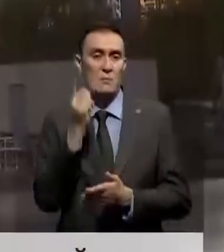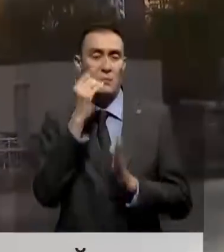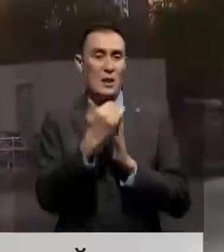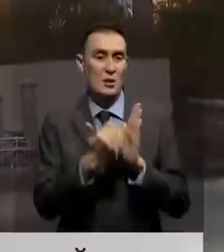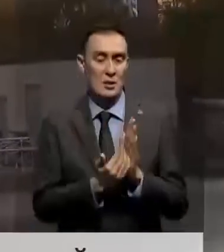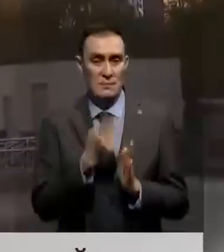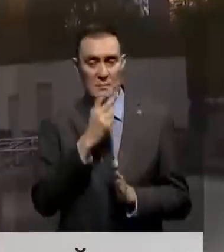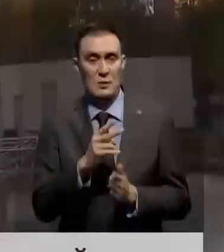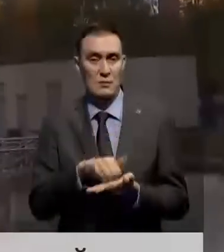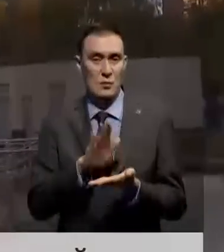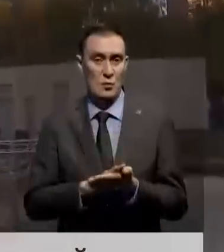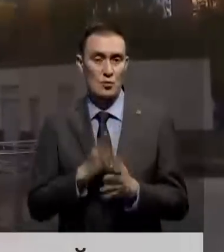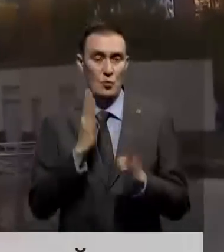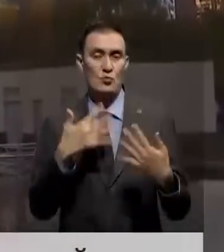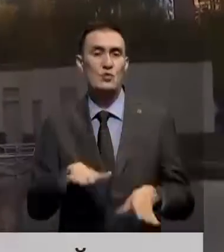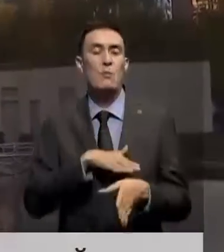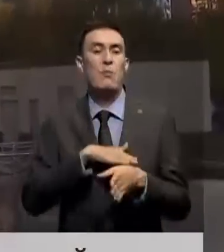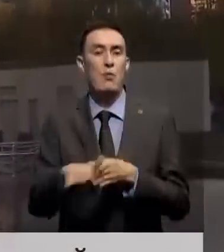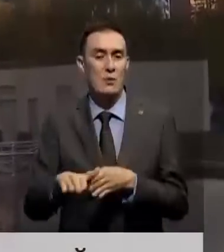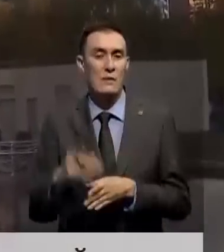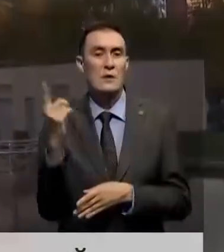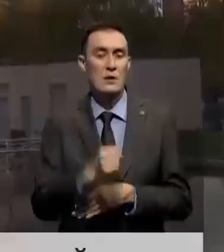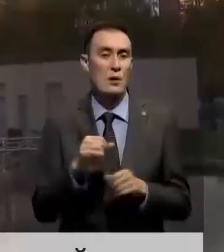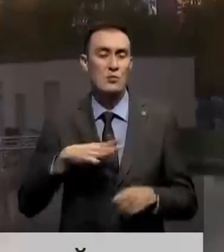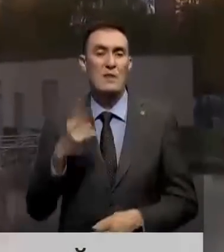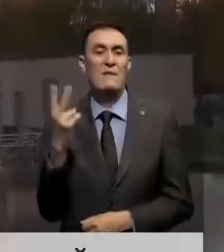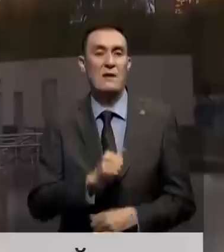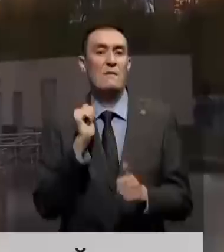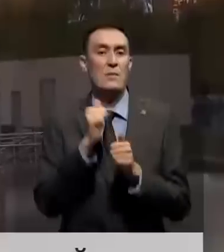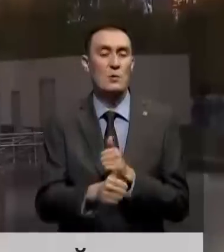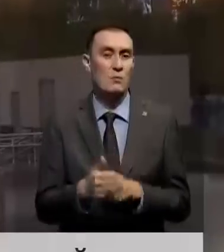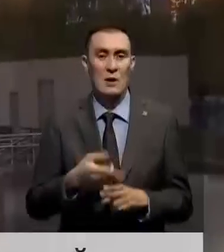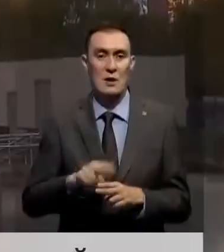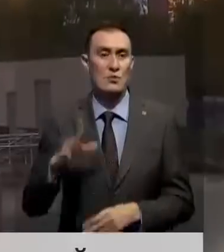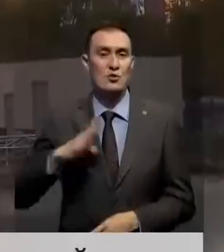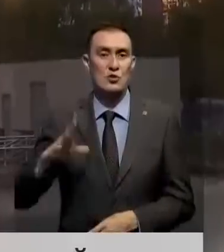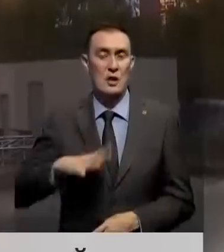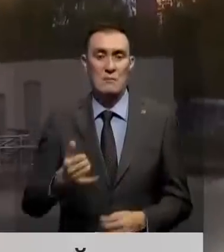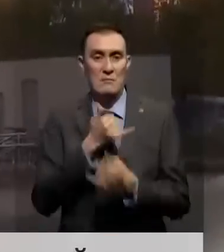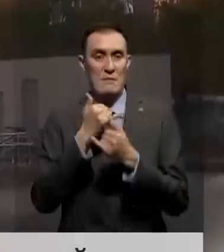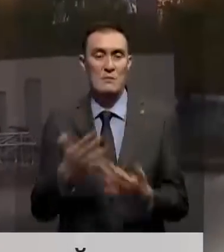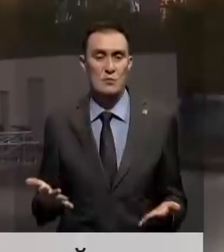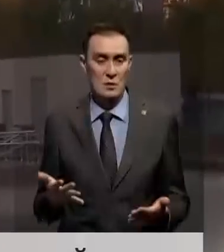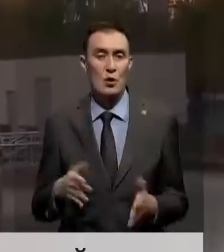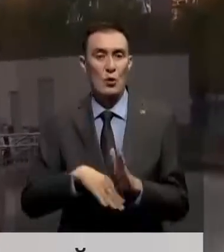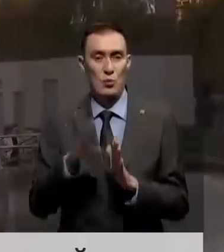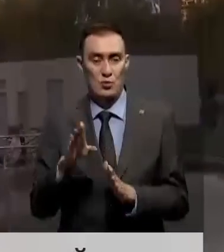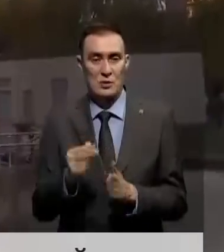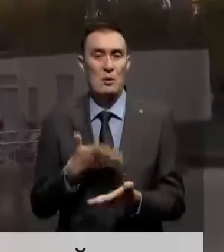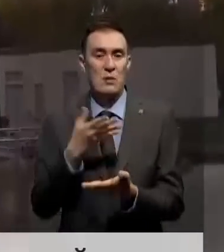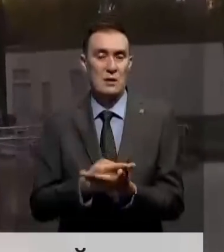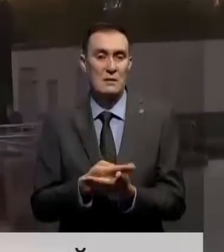если посмотреть очереди, там уже забито на неделю, а может и на 2 недели. Поэтому ждать тоже не вариант. Легче очень пойти,